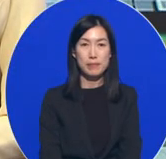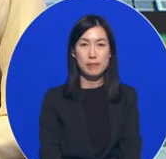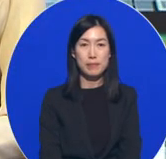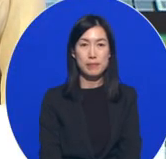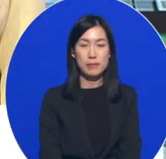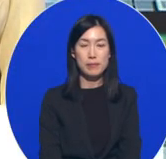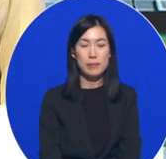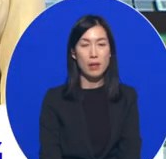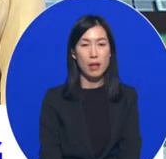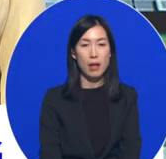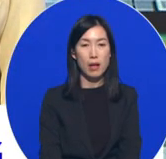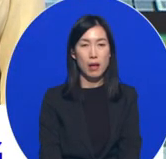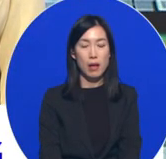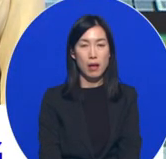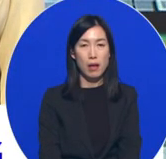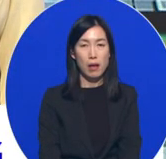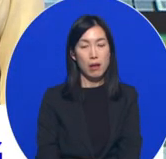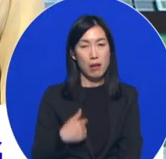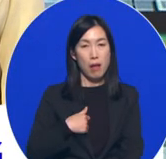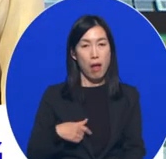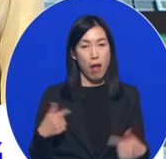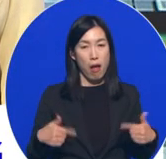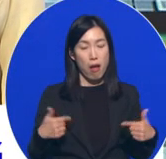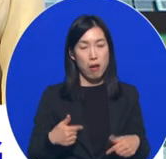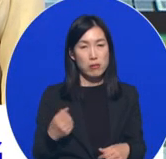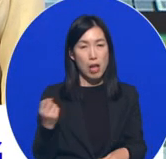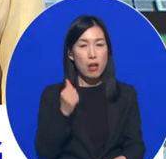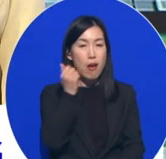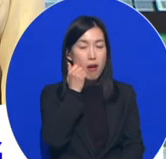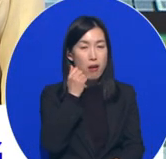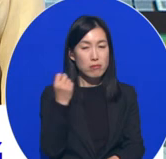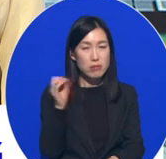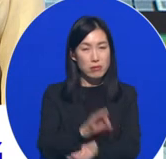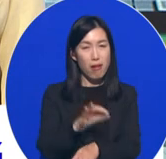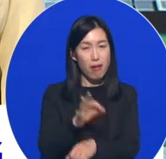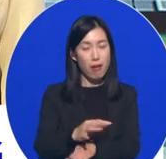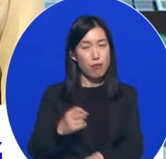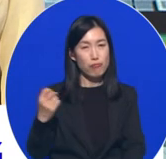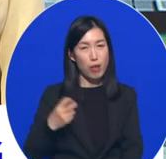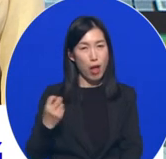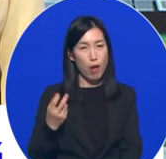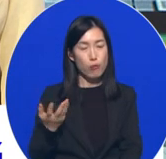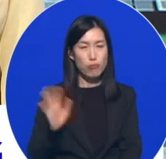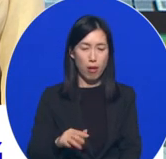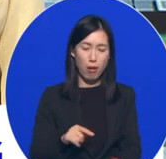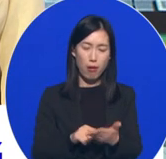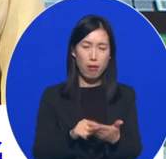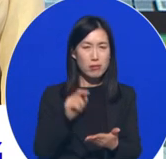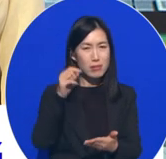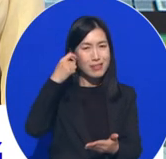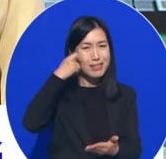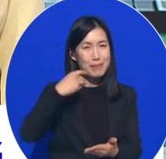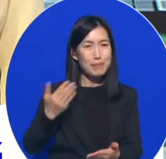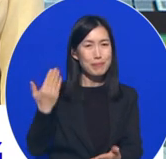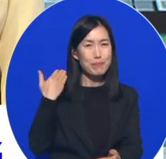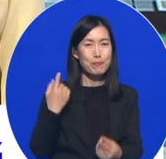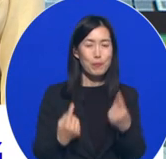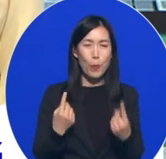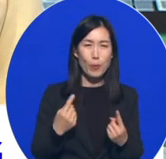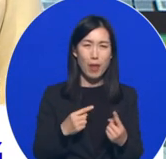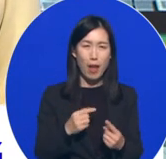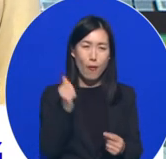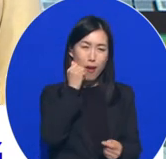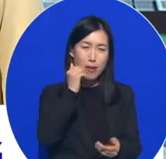있니다네 분명히 자주 사 먹는 똑같은 먹을거리 제품인데 왠지 이전보다 양이 작아진 거 같다 이런